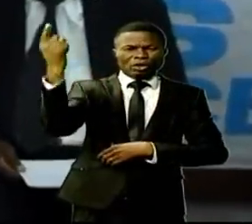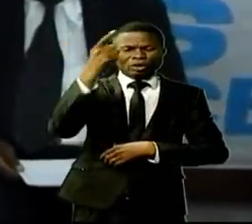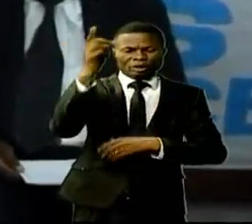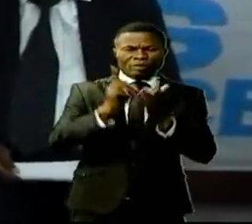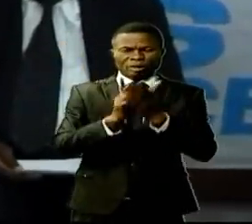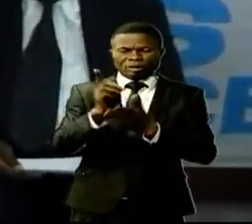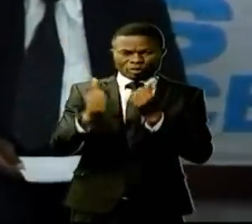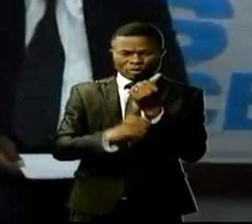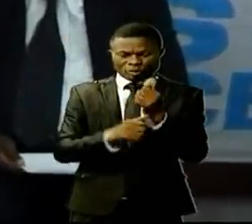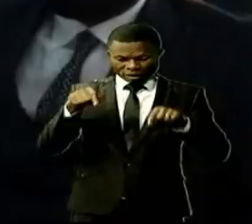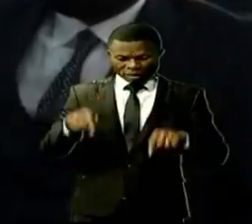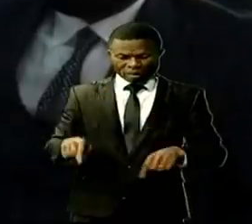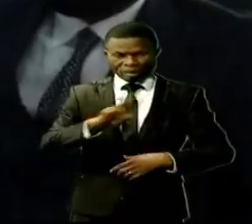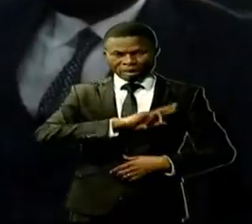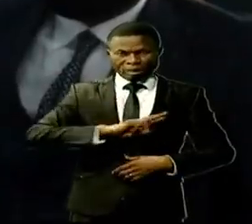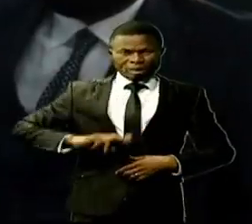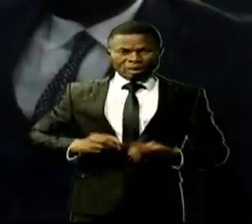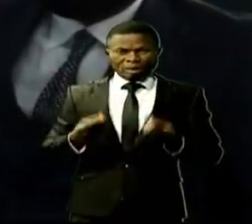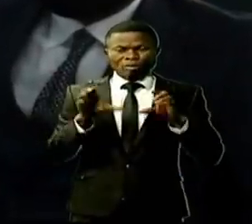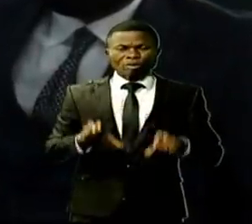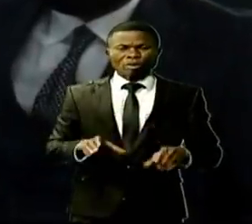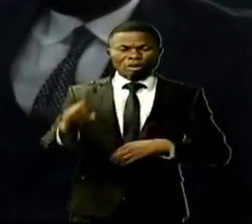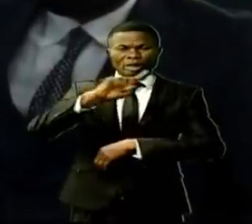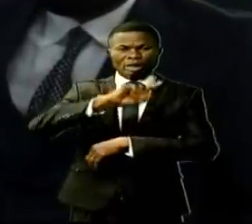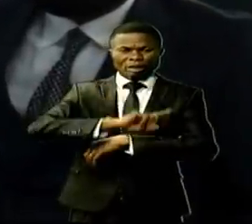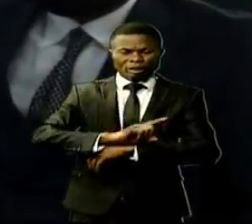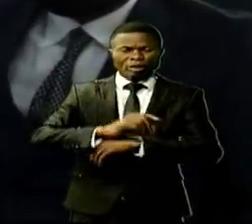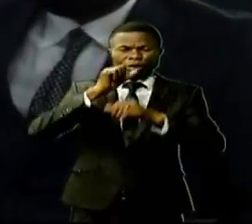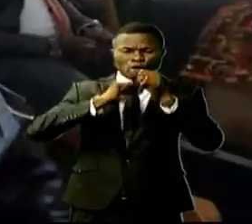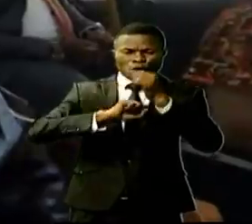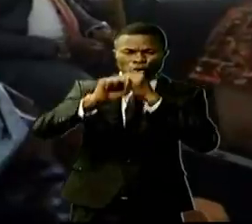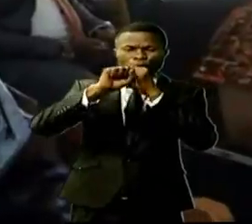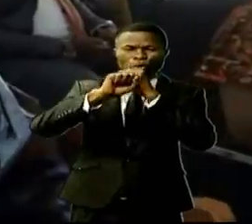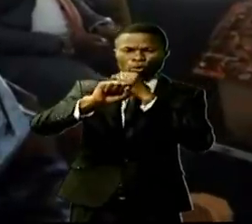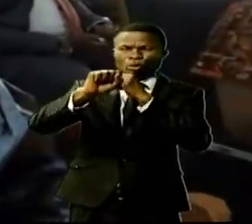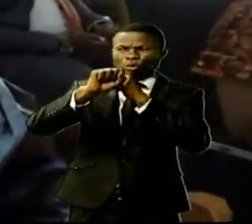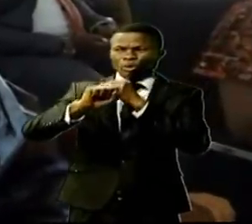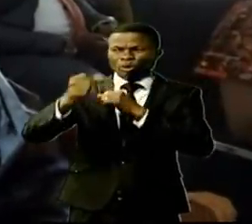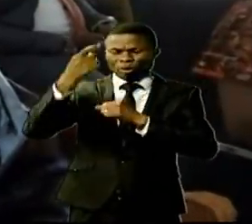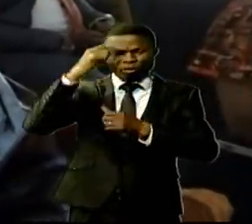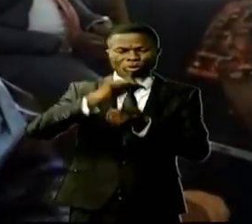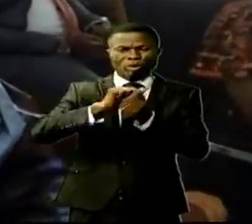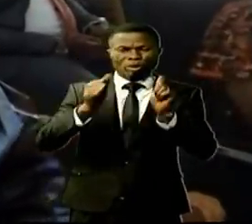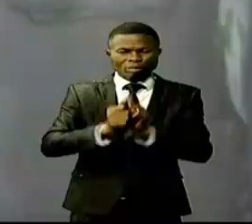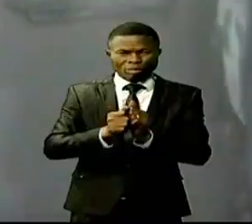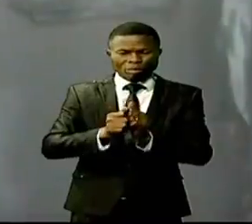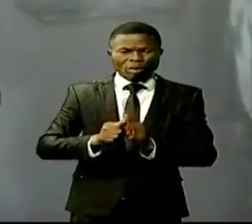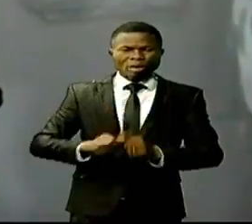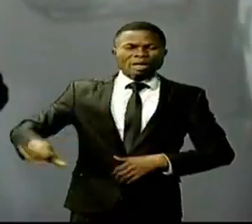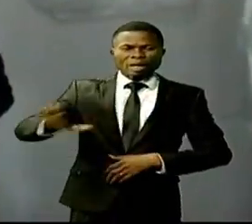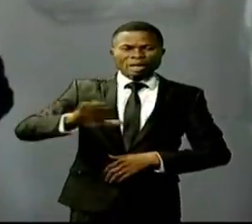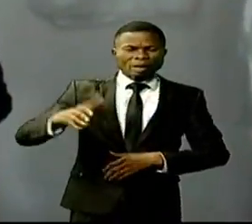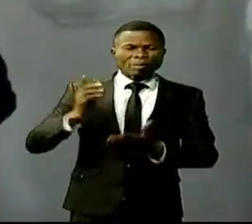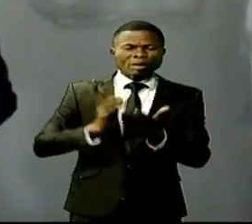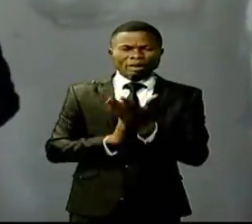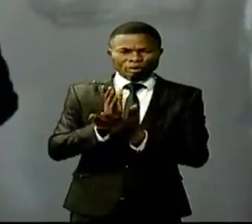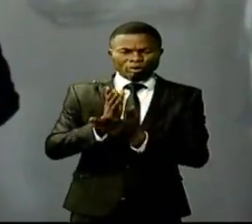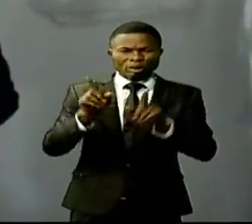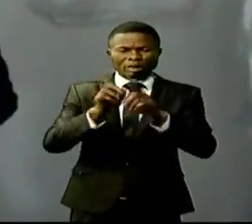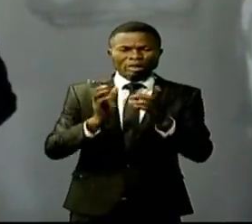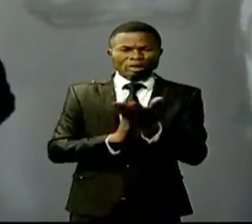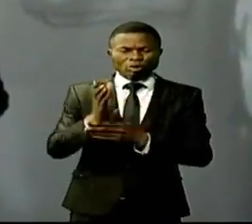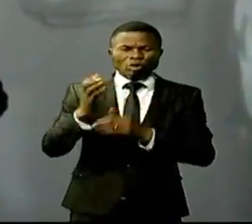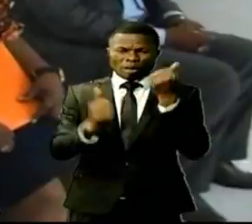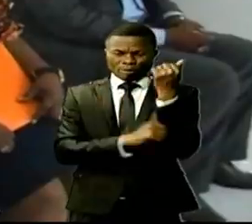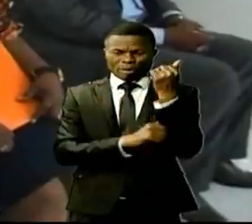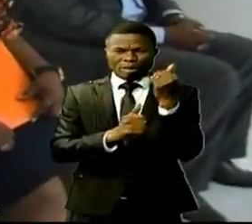En République démocratique du Congo, une journée de sensibilisation sur l'état de droit et les droits humains